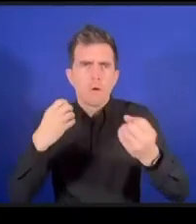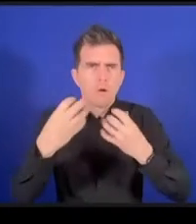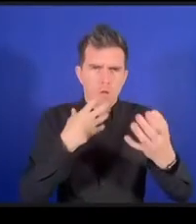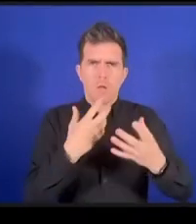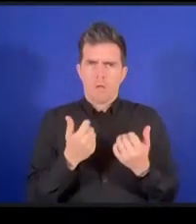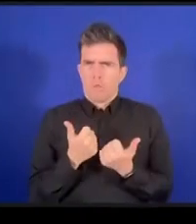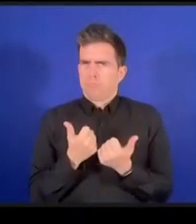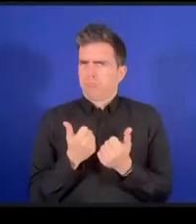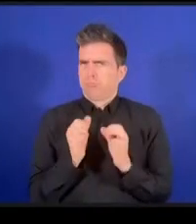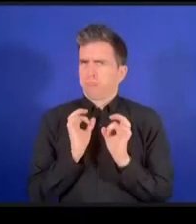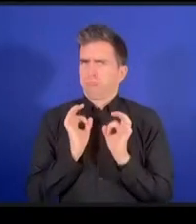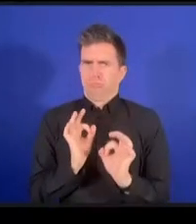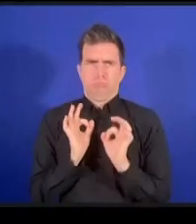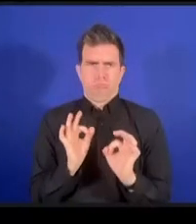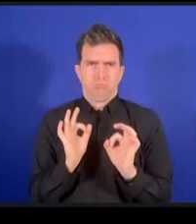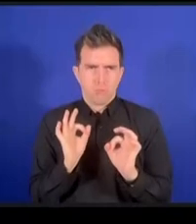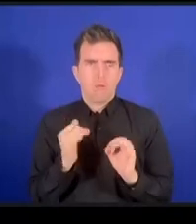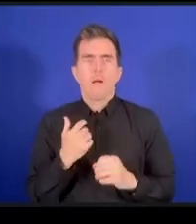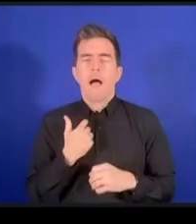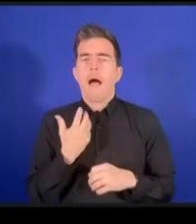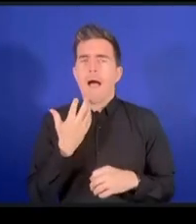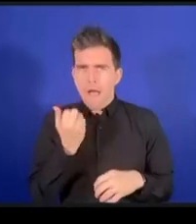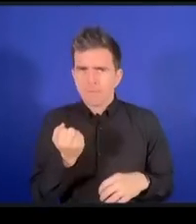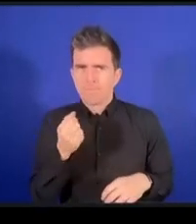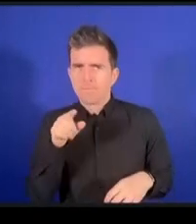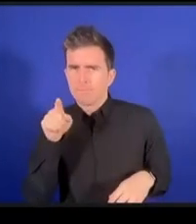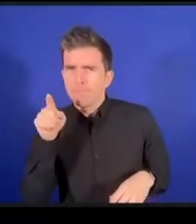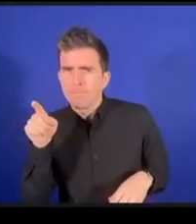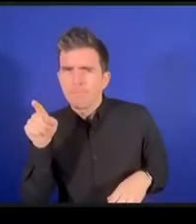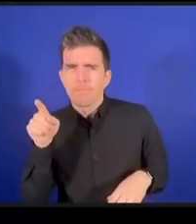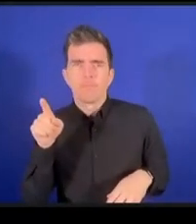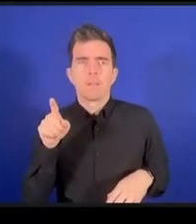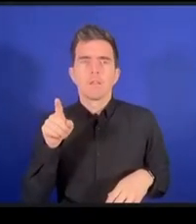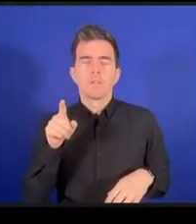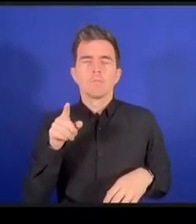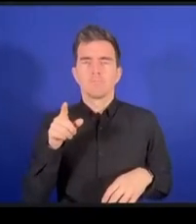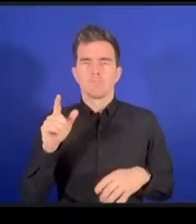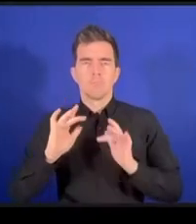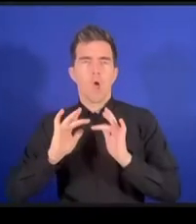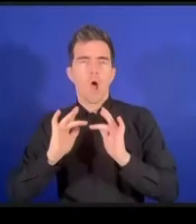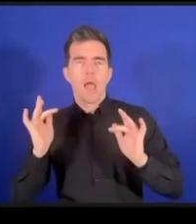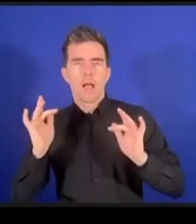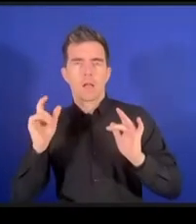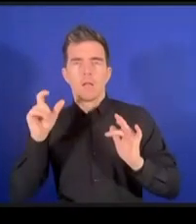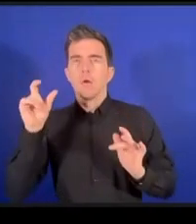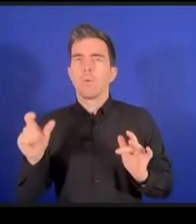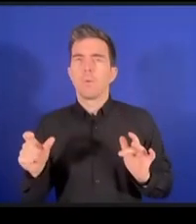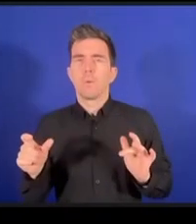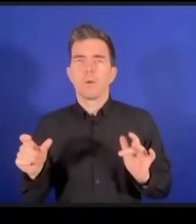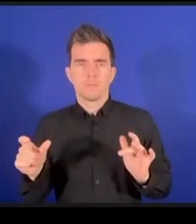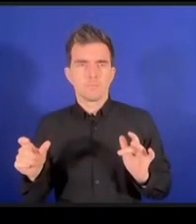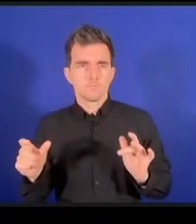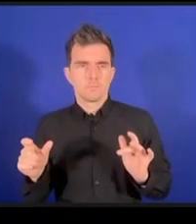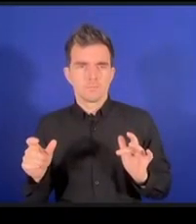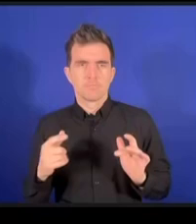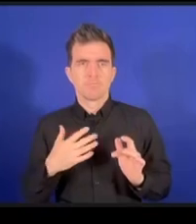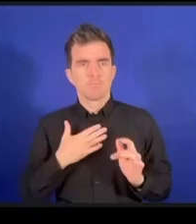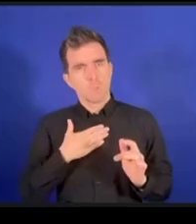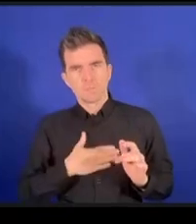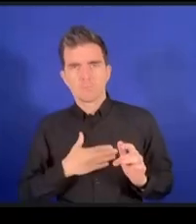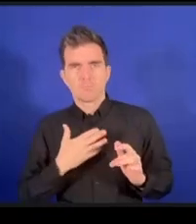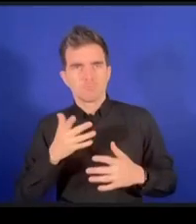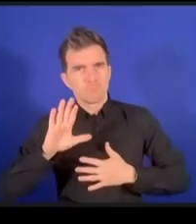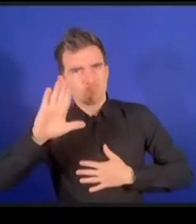слово у нас есть ещё желающие выступить онлайн пожалуйста Вам слово можете